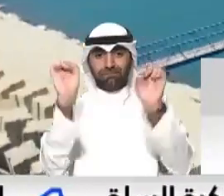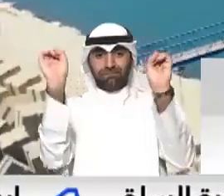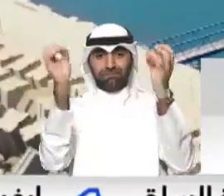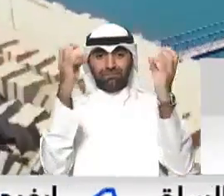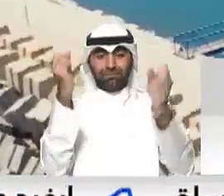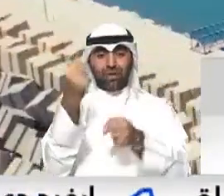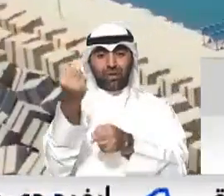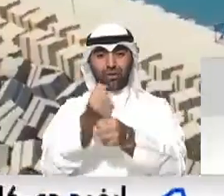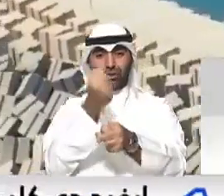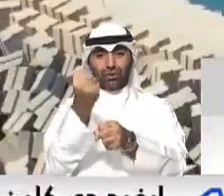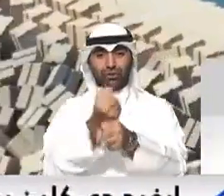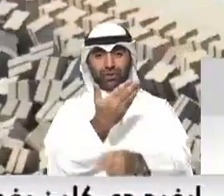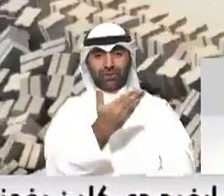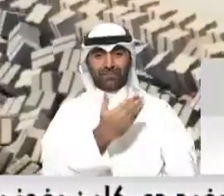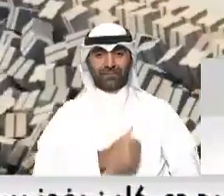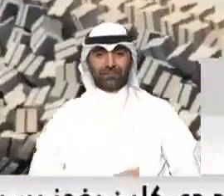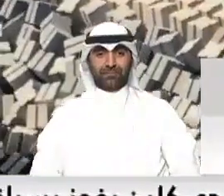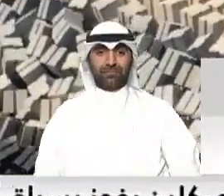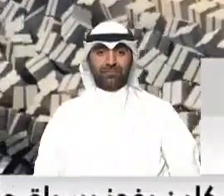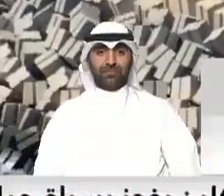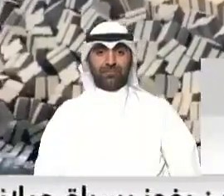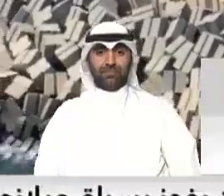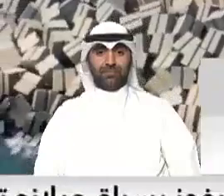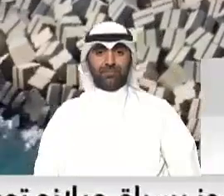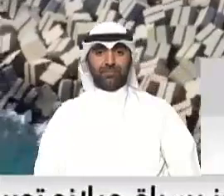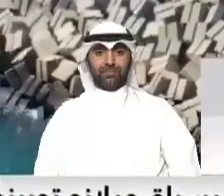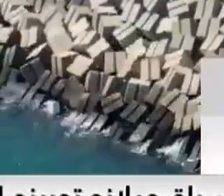وفق التقنيات الحديثة.